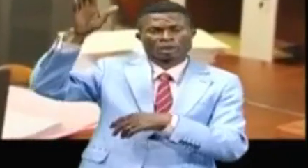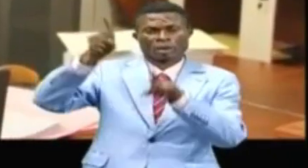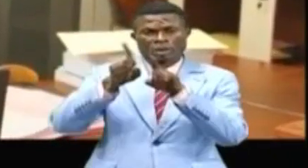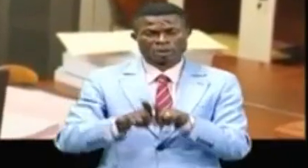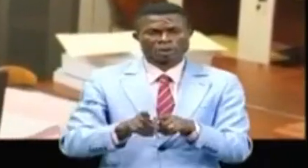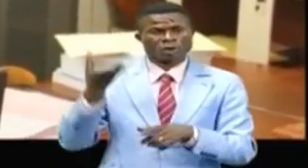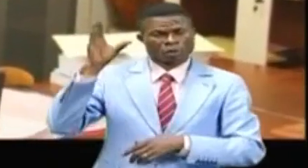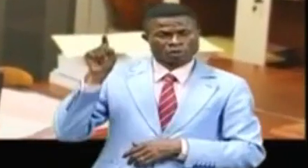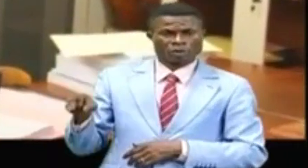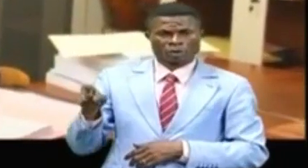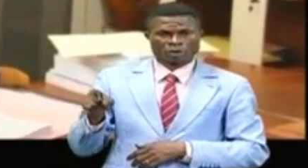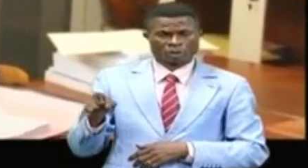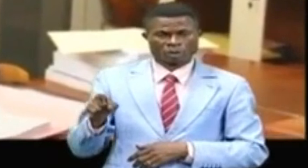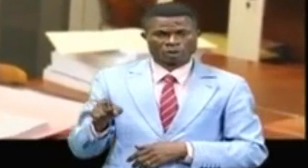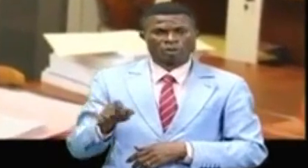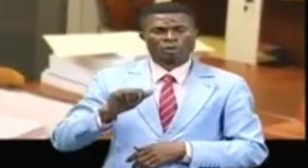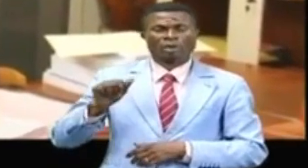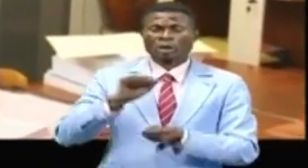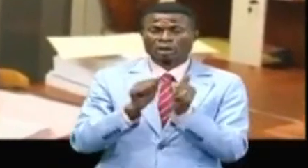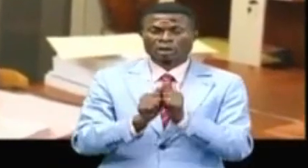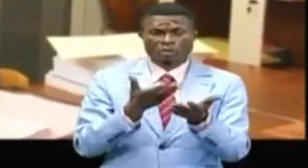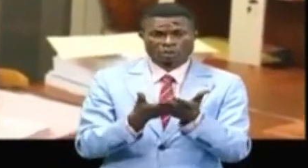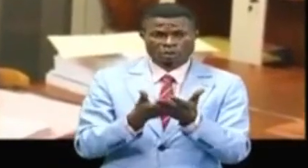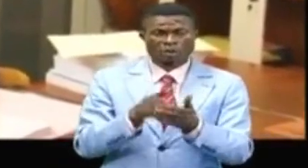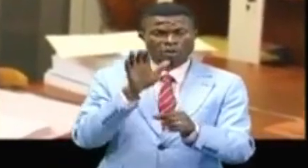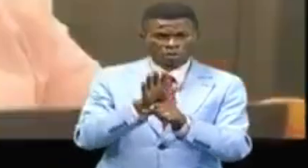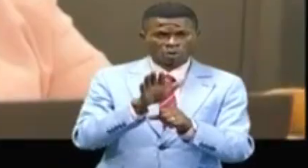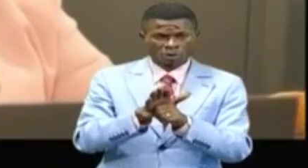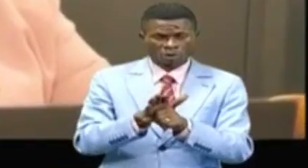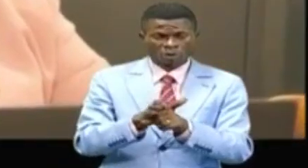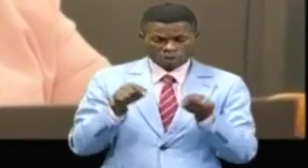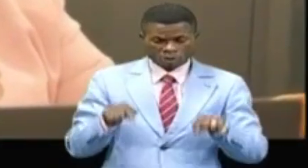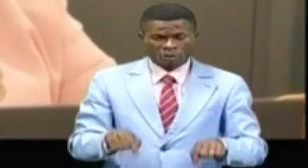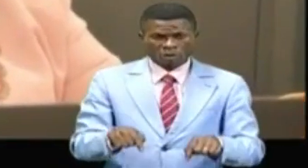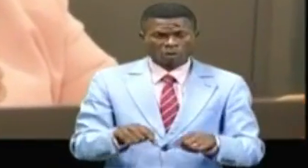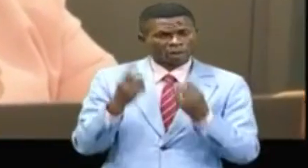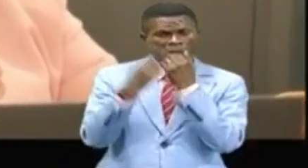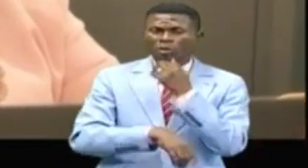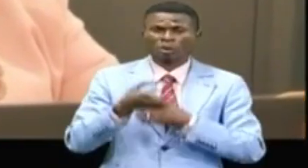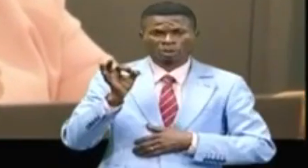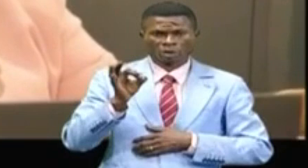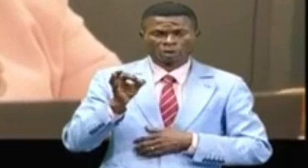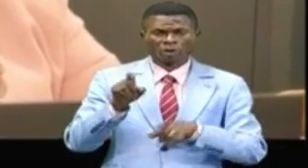du pays. Le propre de ces crimes, dont la plupart restent à ces jours impunis